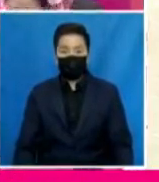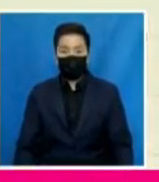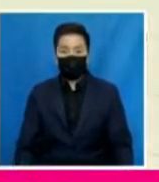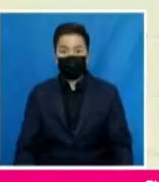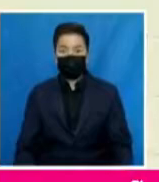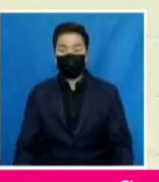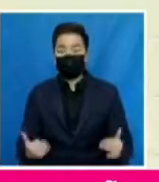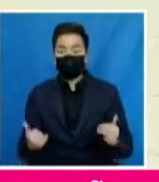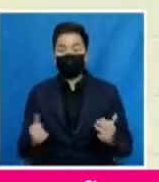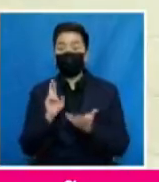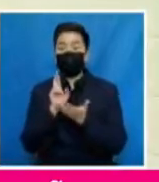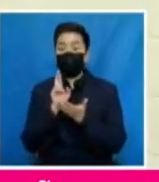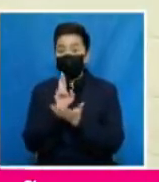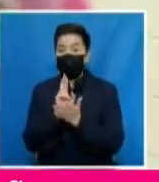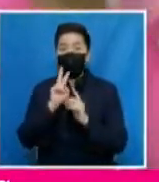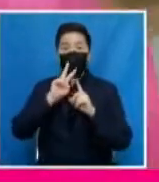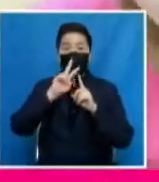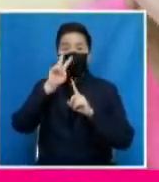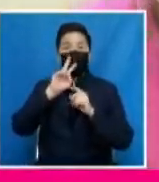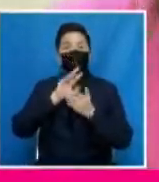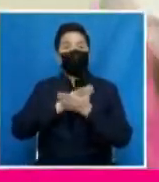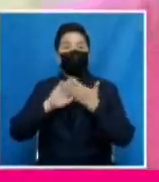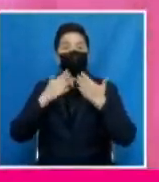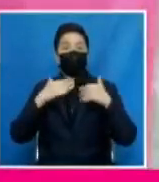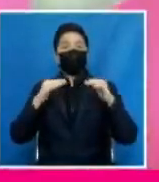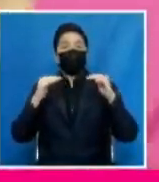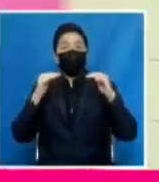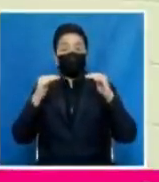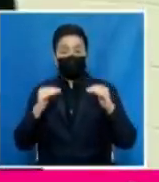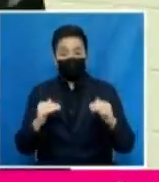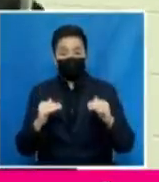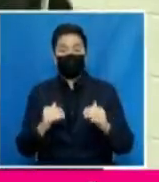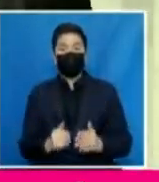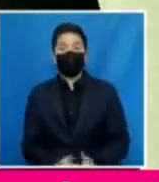ได้ทำการออกรางวัลอันดับที่2เรียบร้อยแล้ว